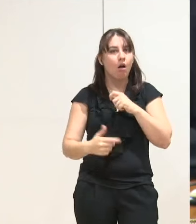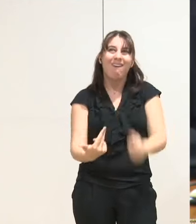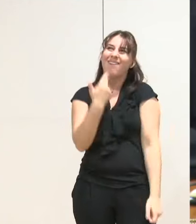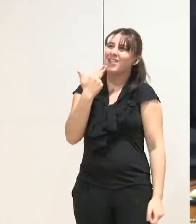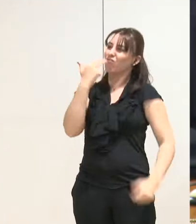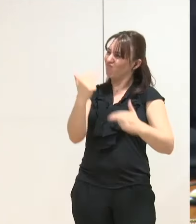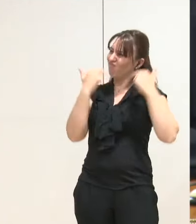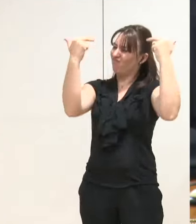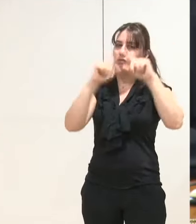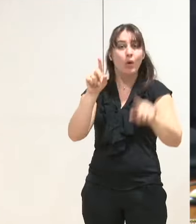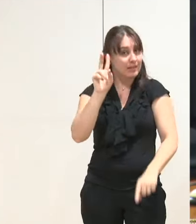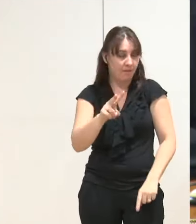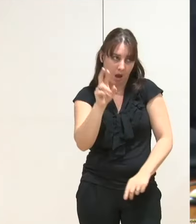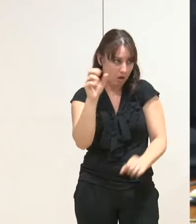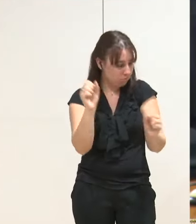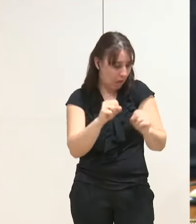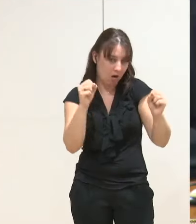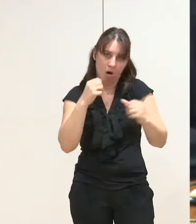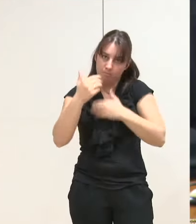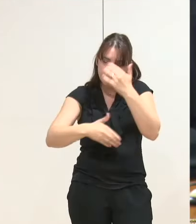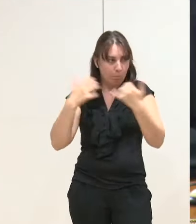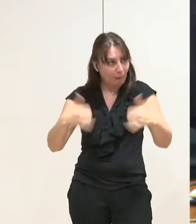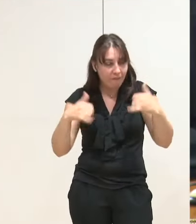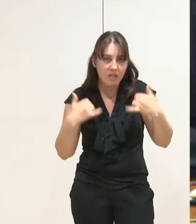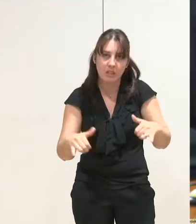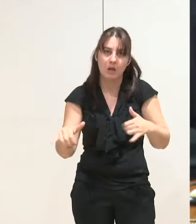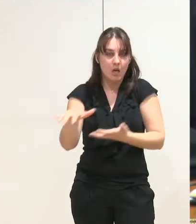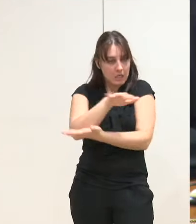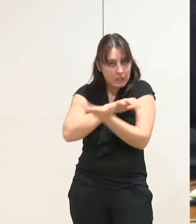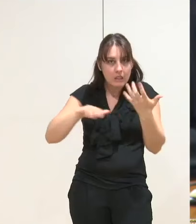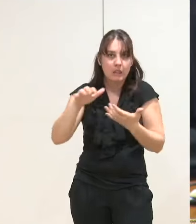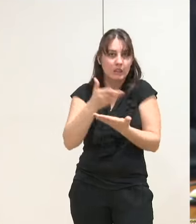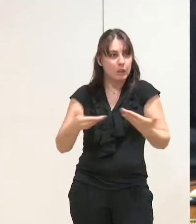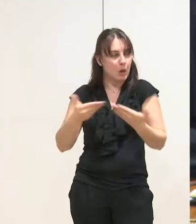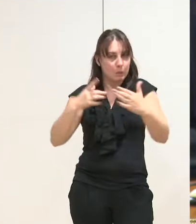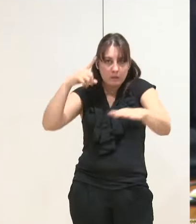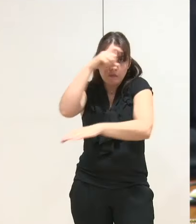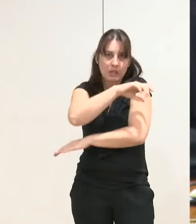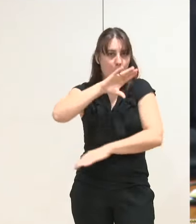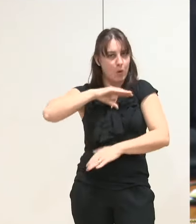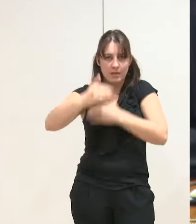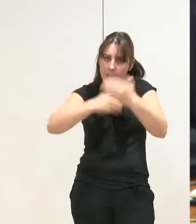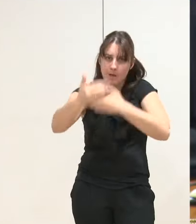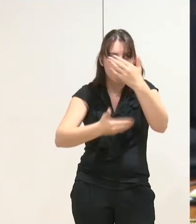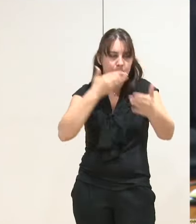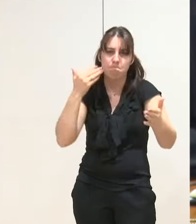euh mais les les temps sont difficiles et nous allons essayer de faire au mieux et n n'abandonnons pas ce